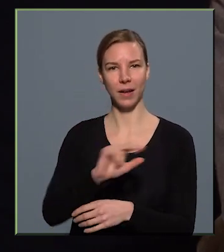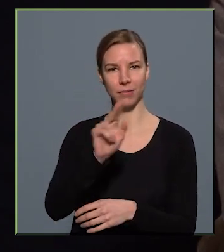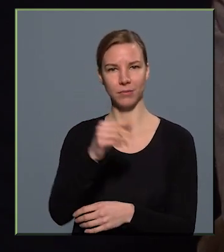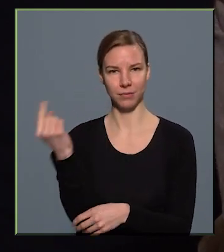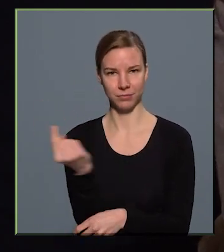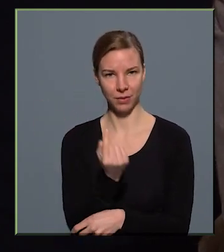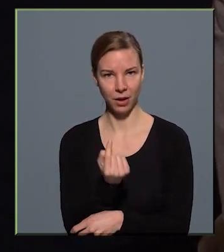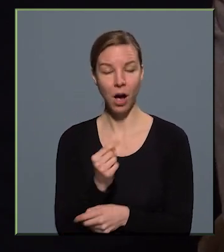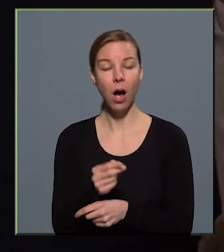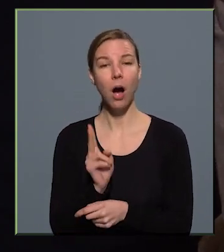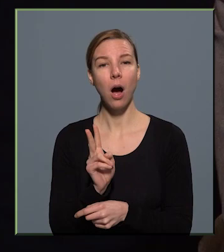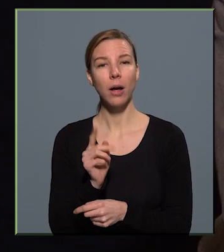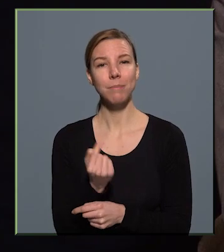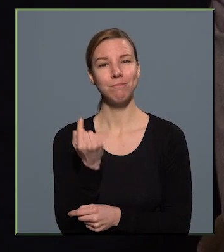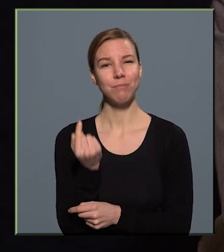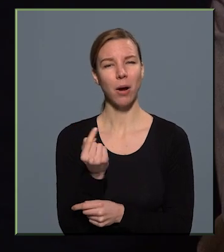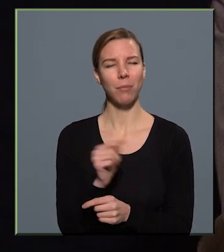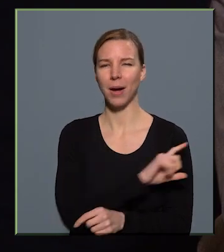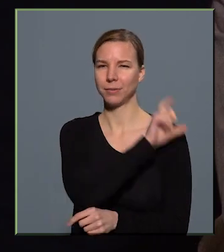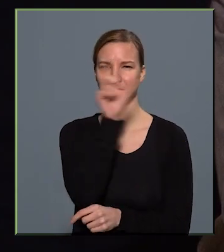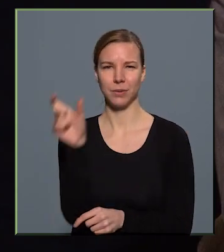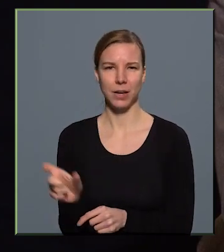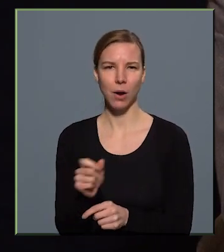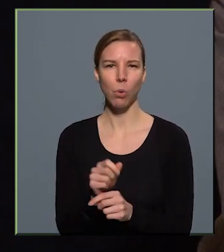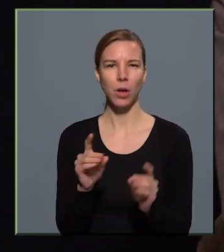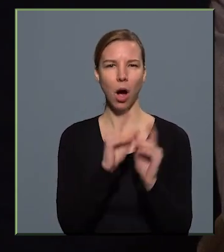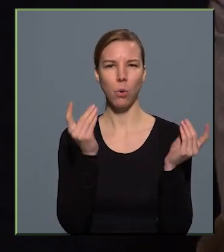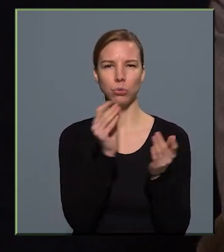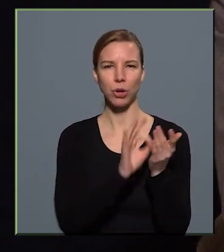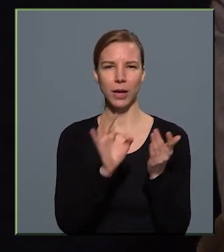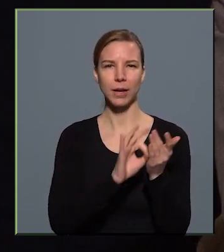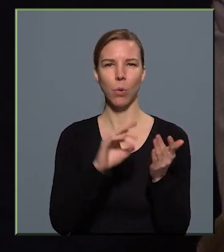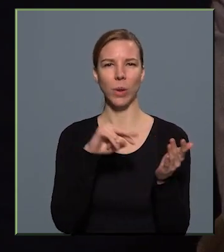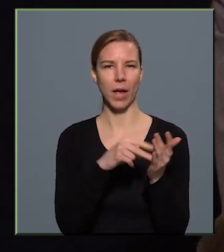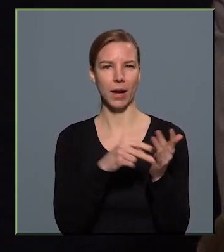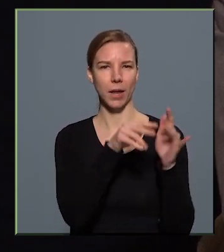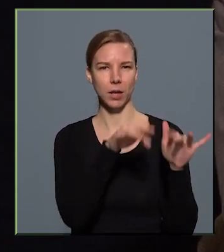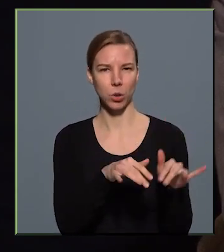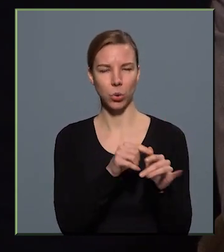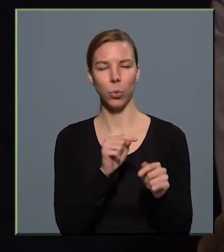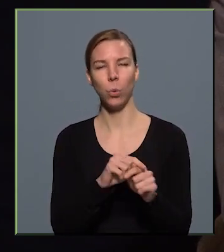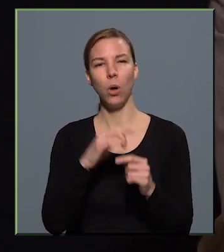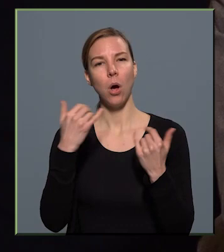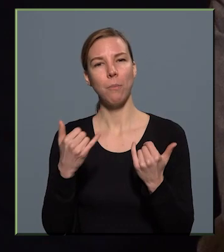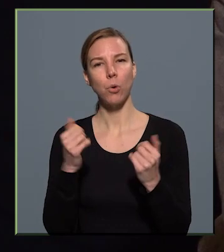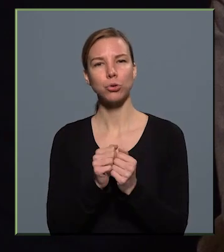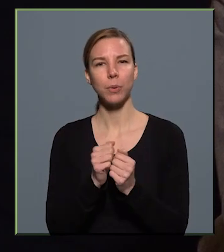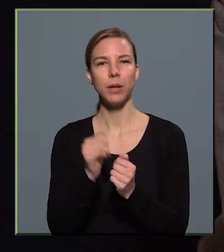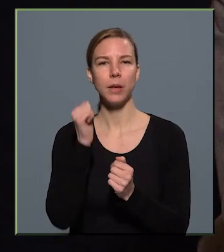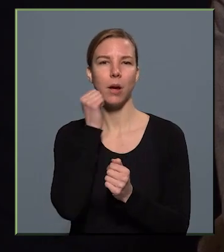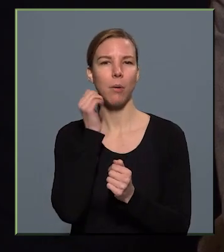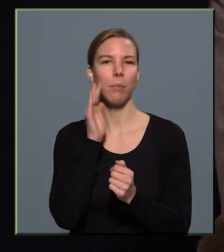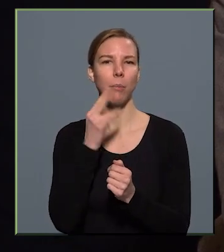a számunkra, aki maga évtizedek óta újságíróként, szerkesztőként, most pedig a Mavir